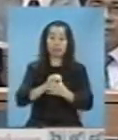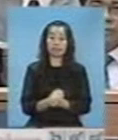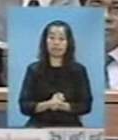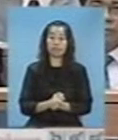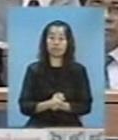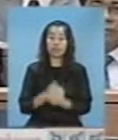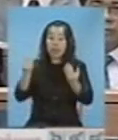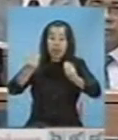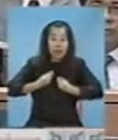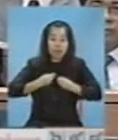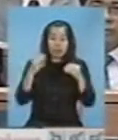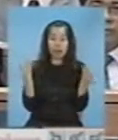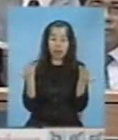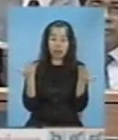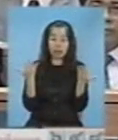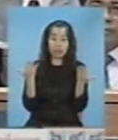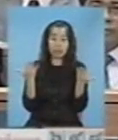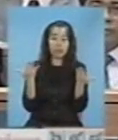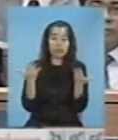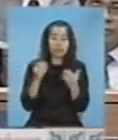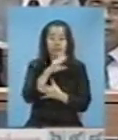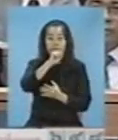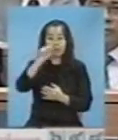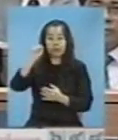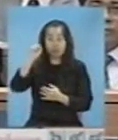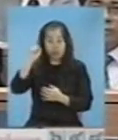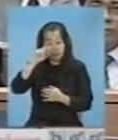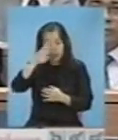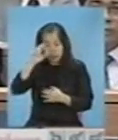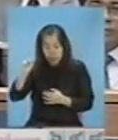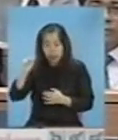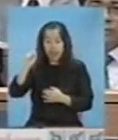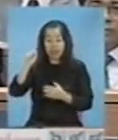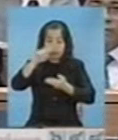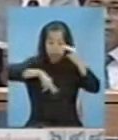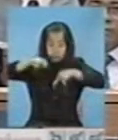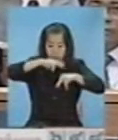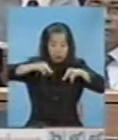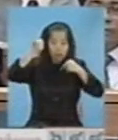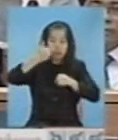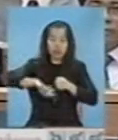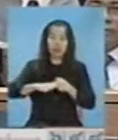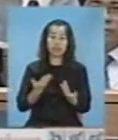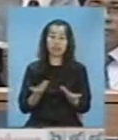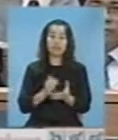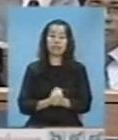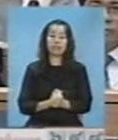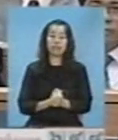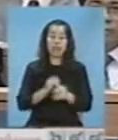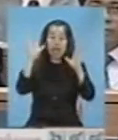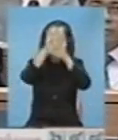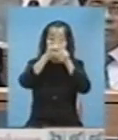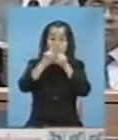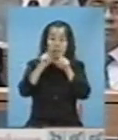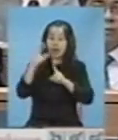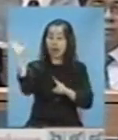ไม่เปิดโอกาสให้เอากลับมาให้รัฐสภาได้ตรวจสอบอีกเสมือนจงใ